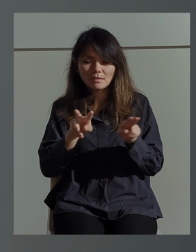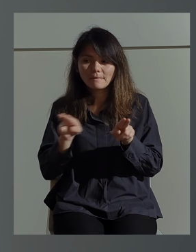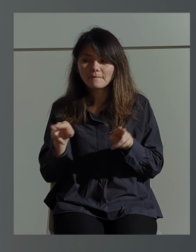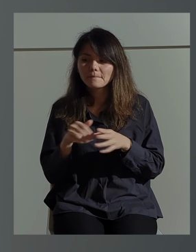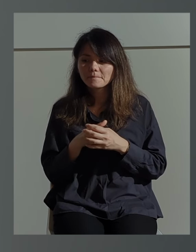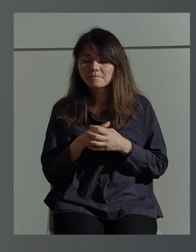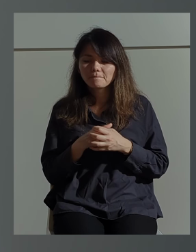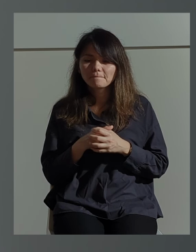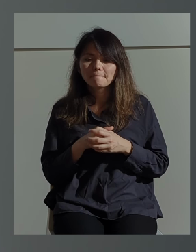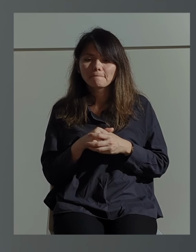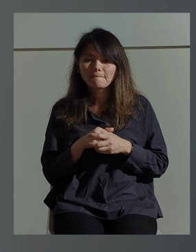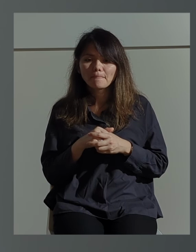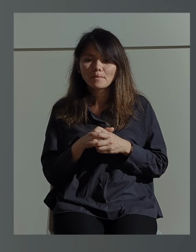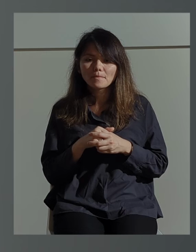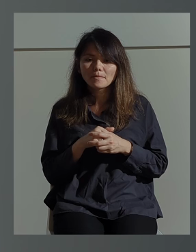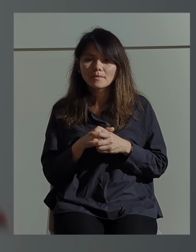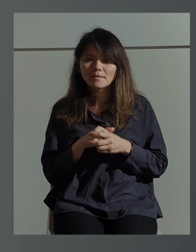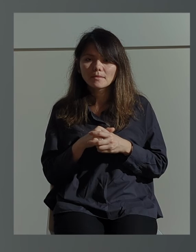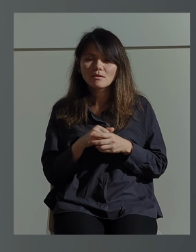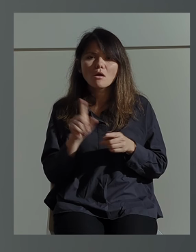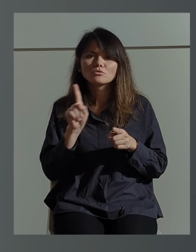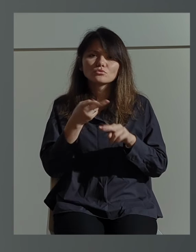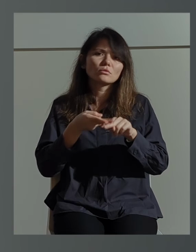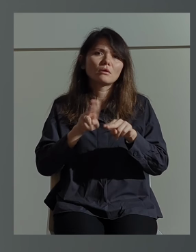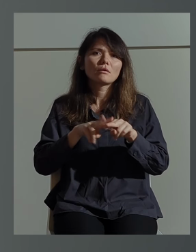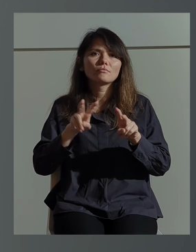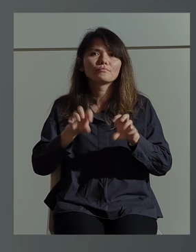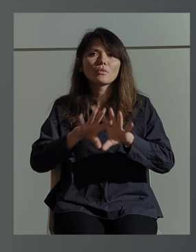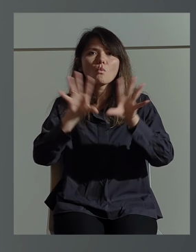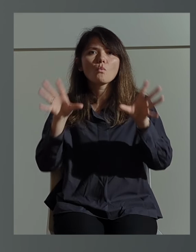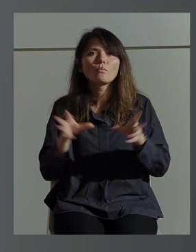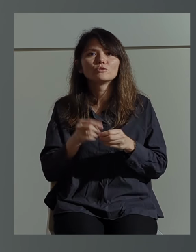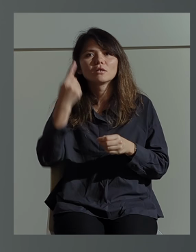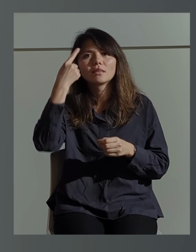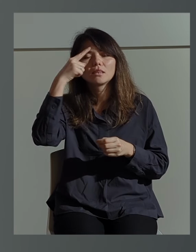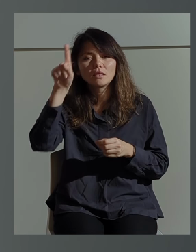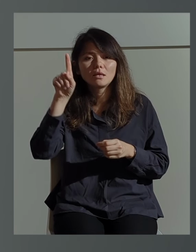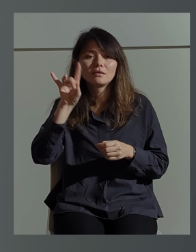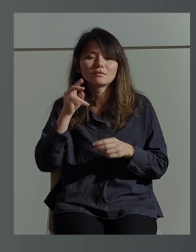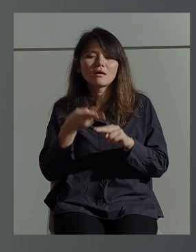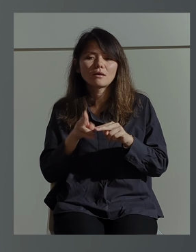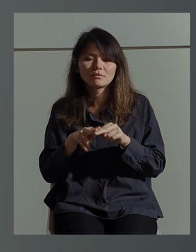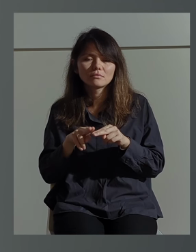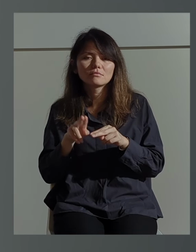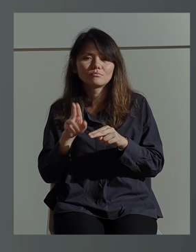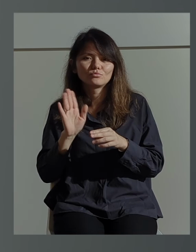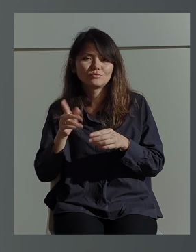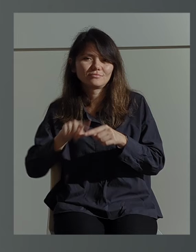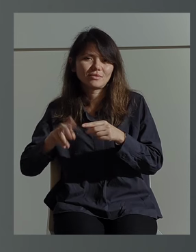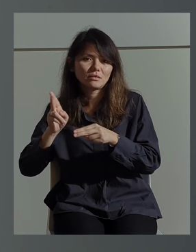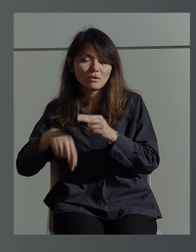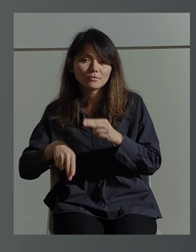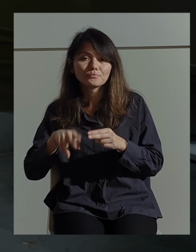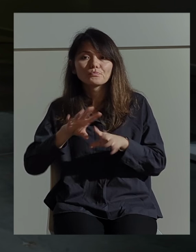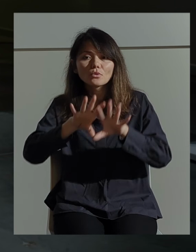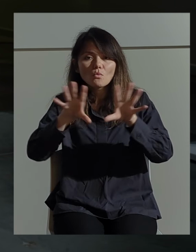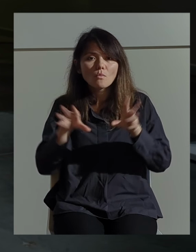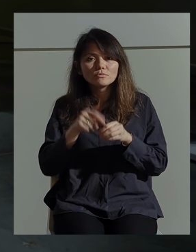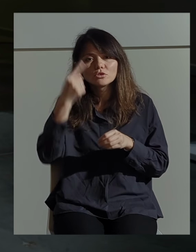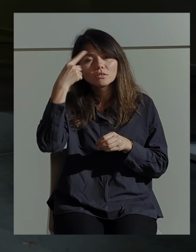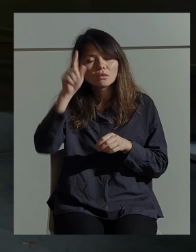а а что это за общия идеи и на этом мы уже будем заканчивать А общая идея